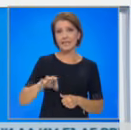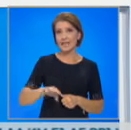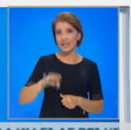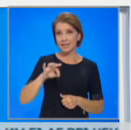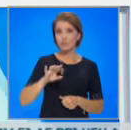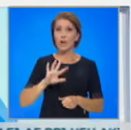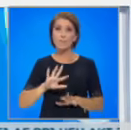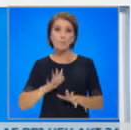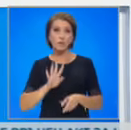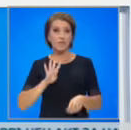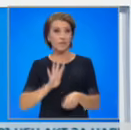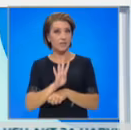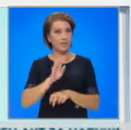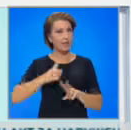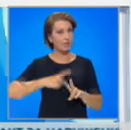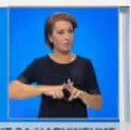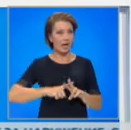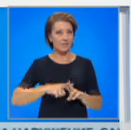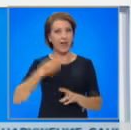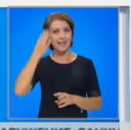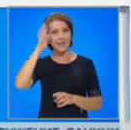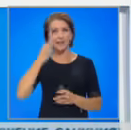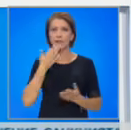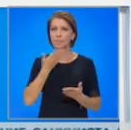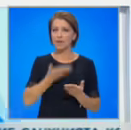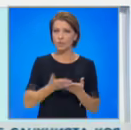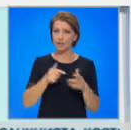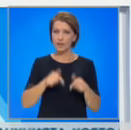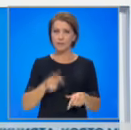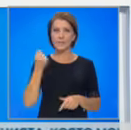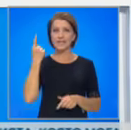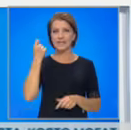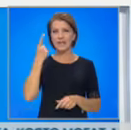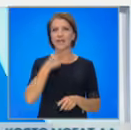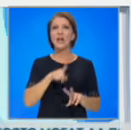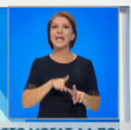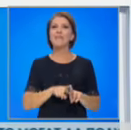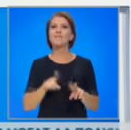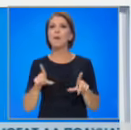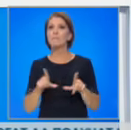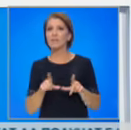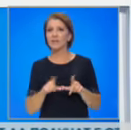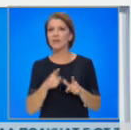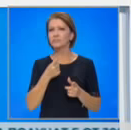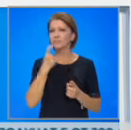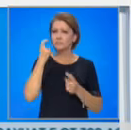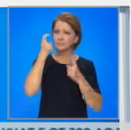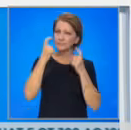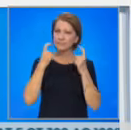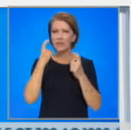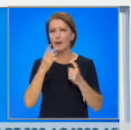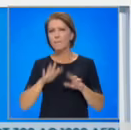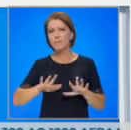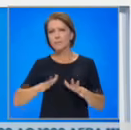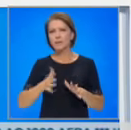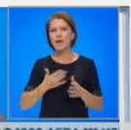да бъде на 14 ноември. Датата беше предложена днес от председателя на парламента Ива Митева. Обясни, че тя е съобразена с предпочитанията на